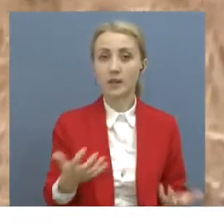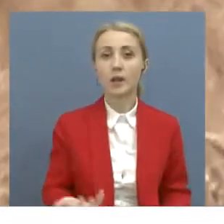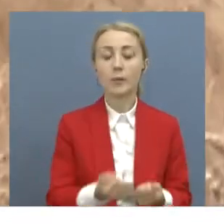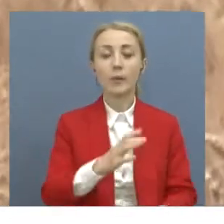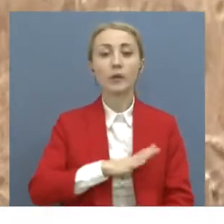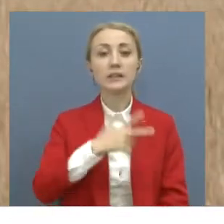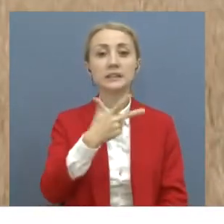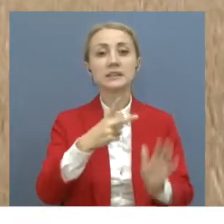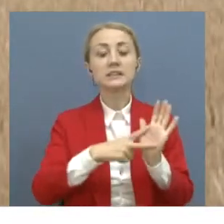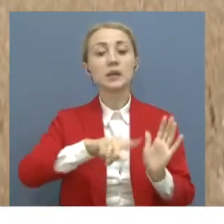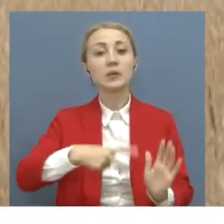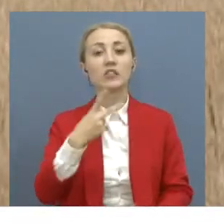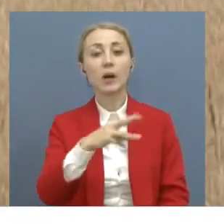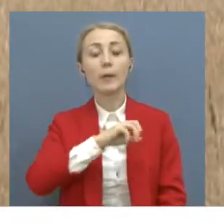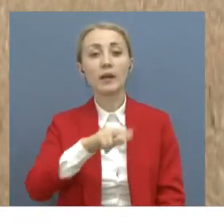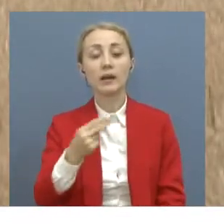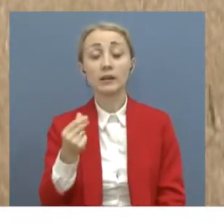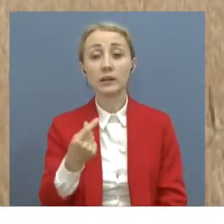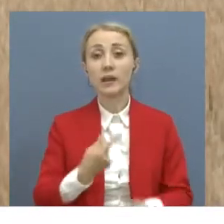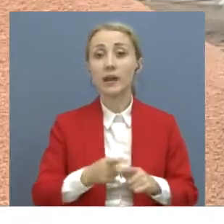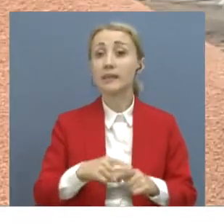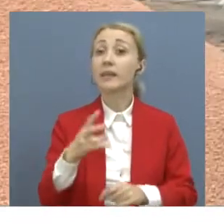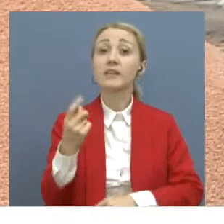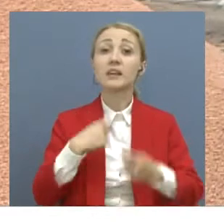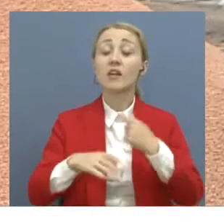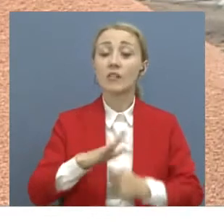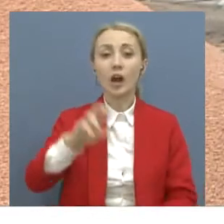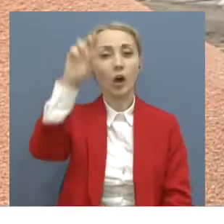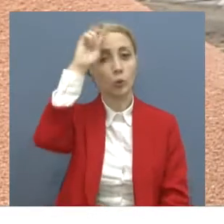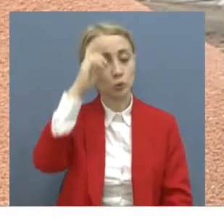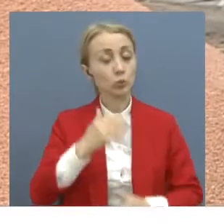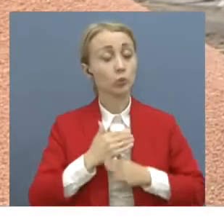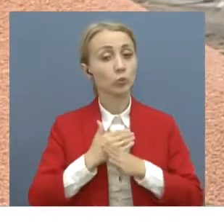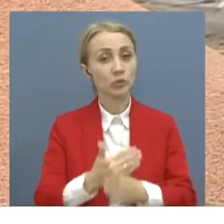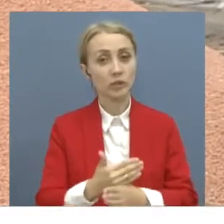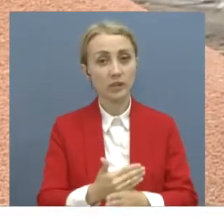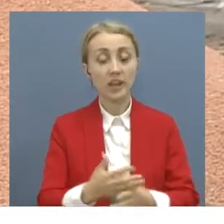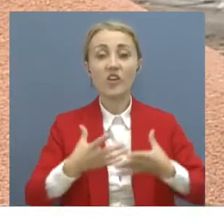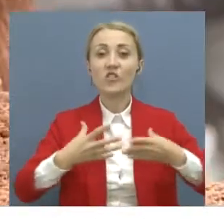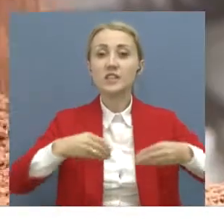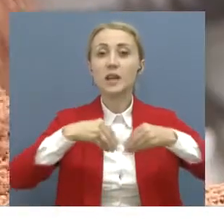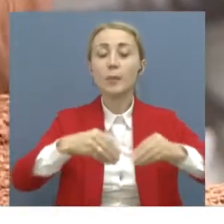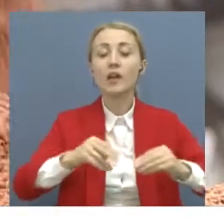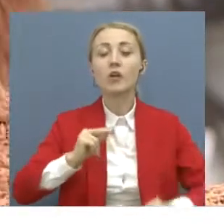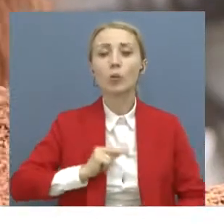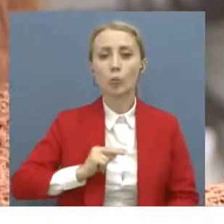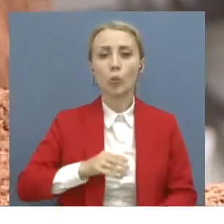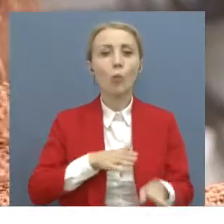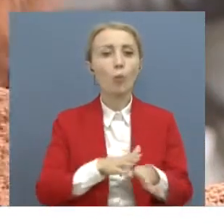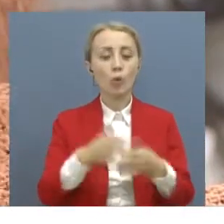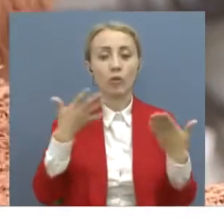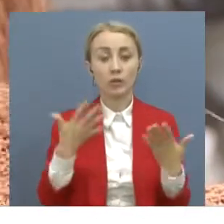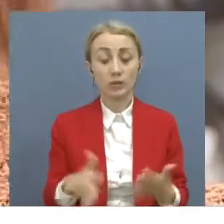бірқатар шаралар атқарылуда. Мәселен, ауыл шаруашылығы саласына тартылған инвестиция көлемі соңғы 3 жылда 122 миллиард теңгені